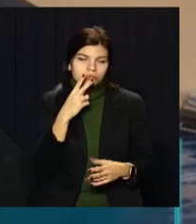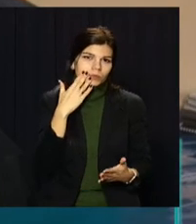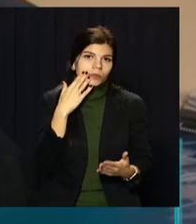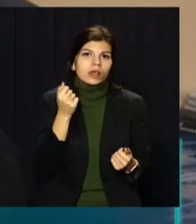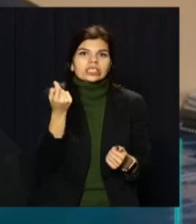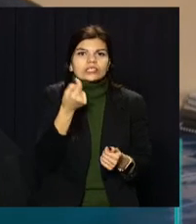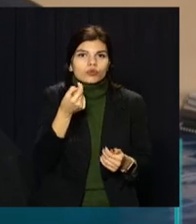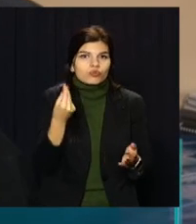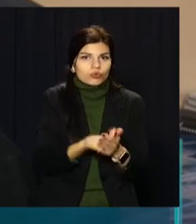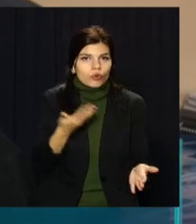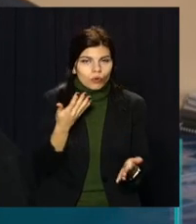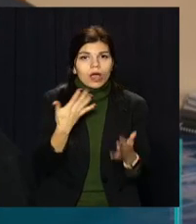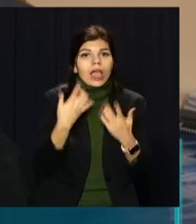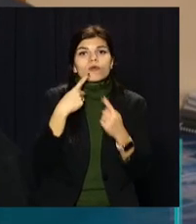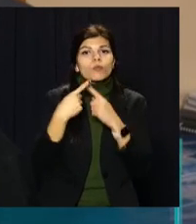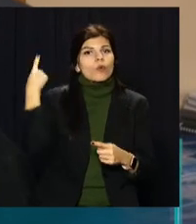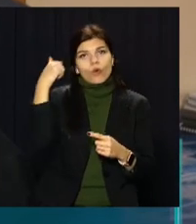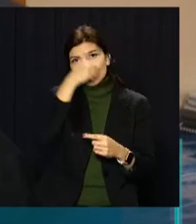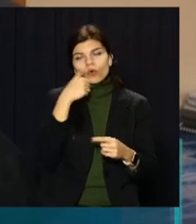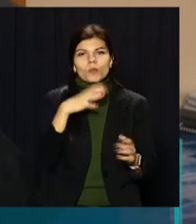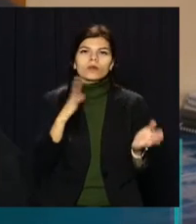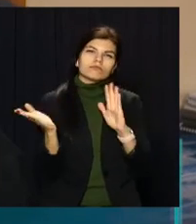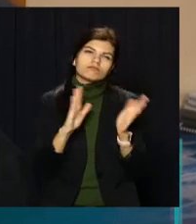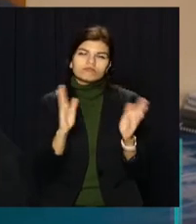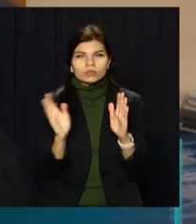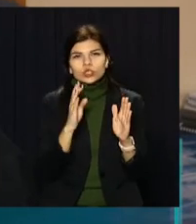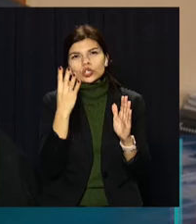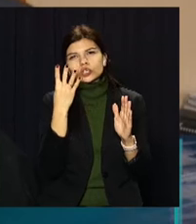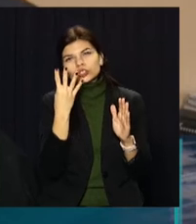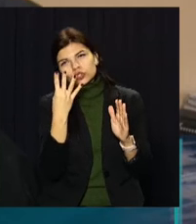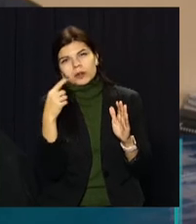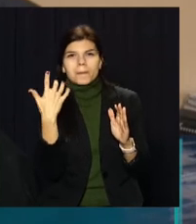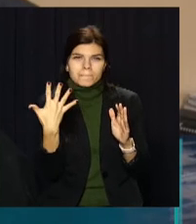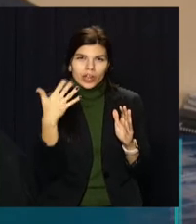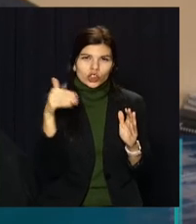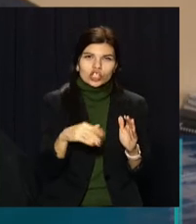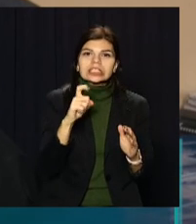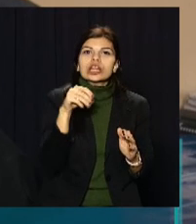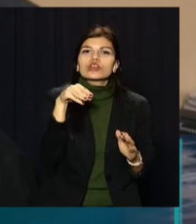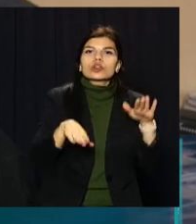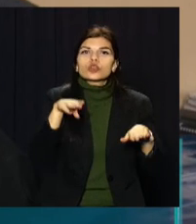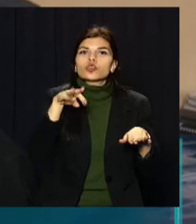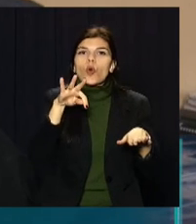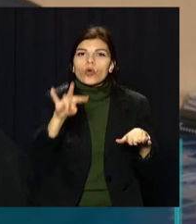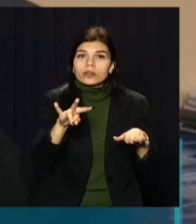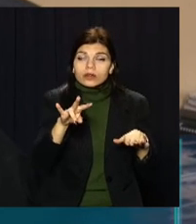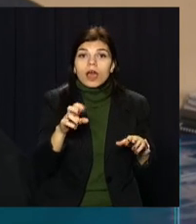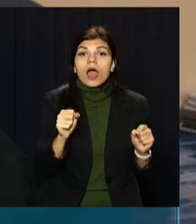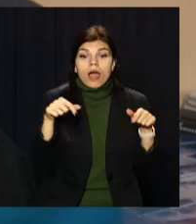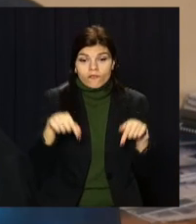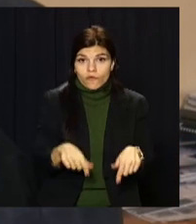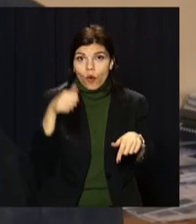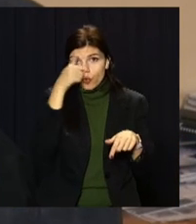ціна на зерно. Якщо минулого року вона коливалась в межах 4-5 тисяч за тонну зерна, то